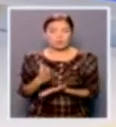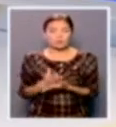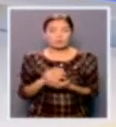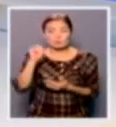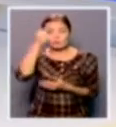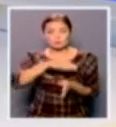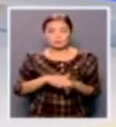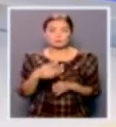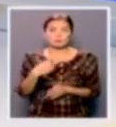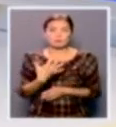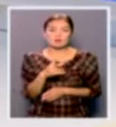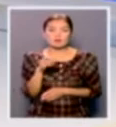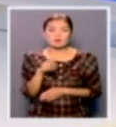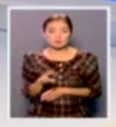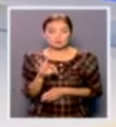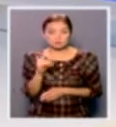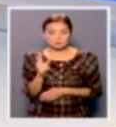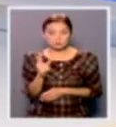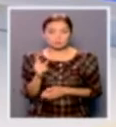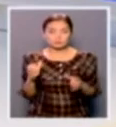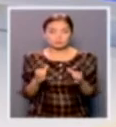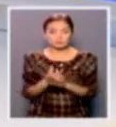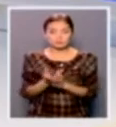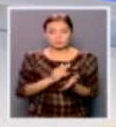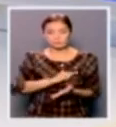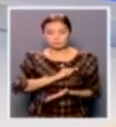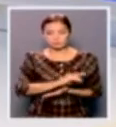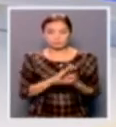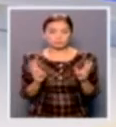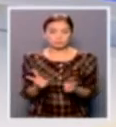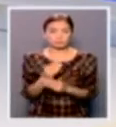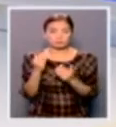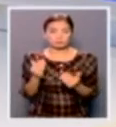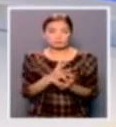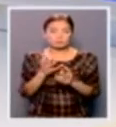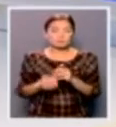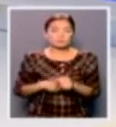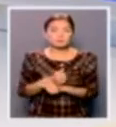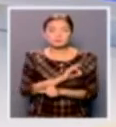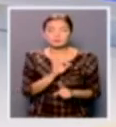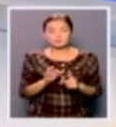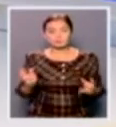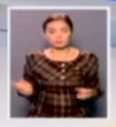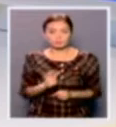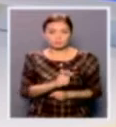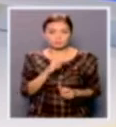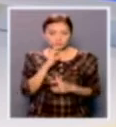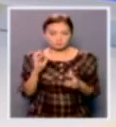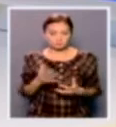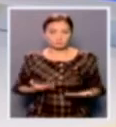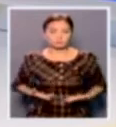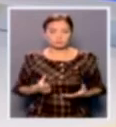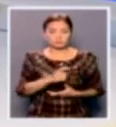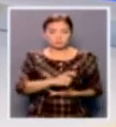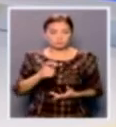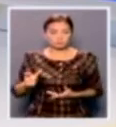году исполняется 25 лет со дня образования службы по чрезвычайным ситуациям. Главная цель спасателей – сохранение жизни